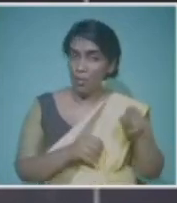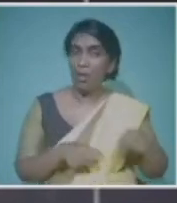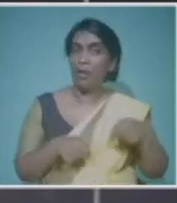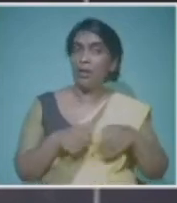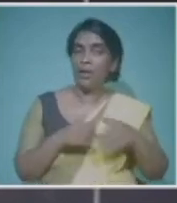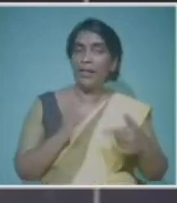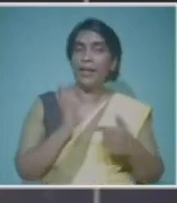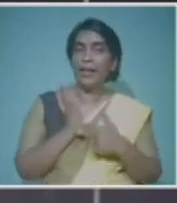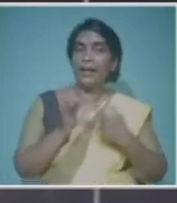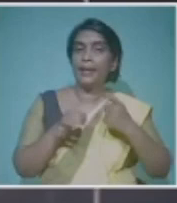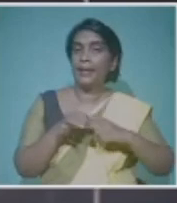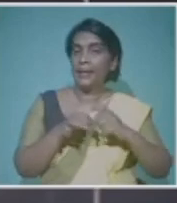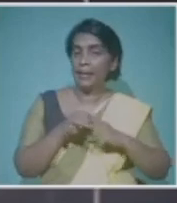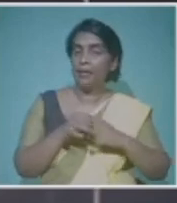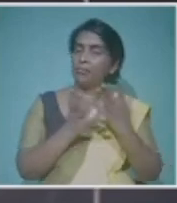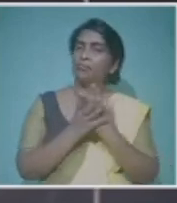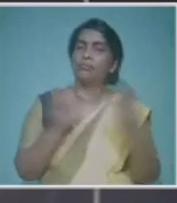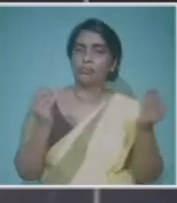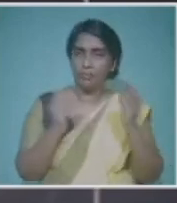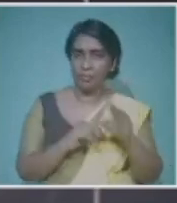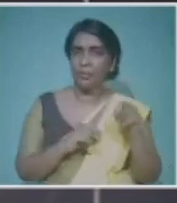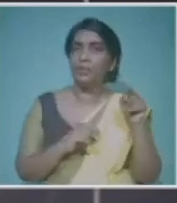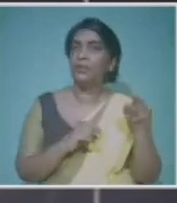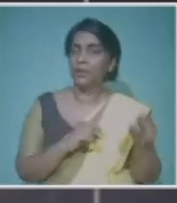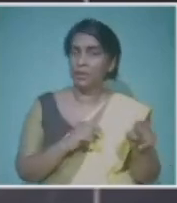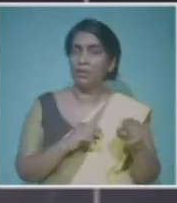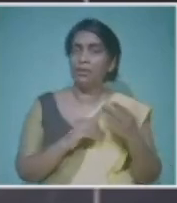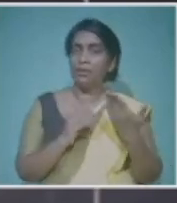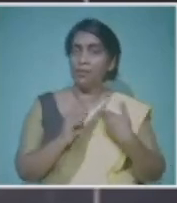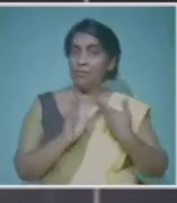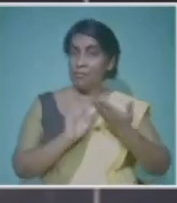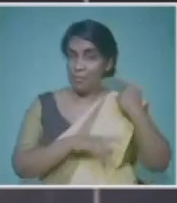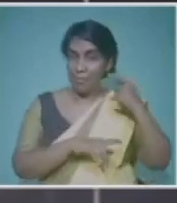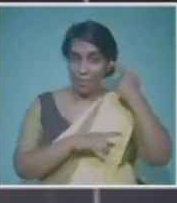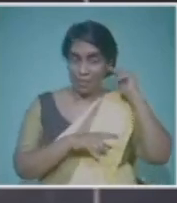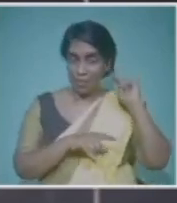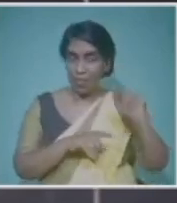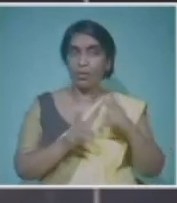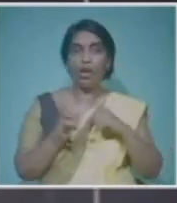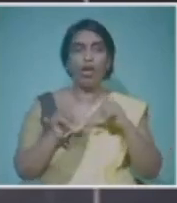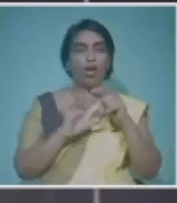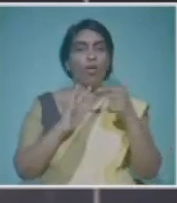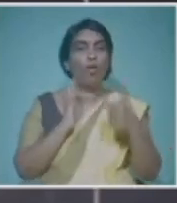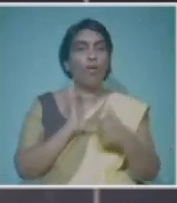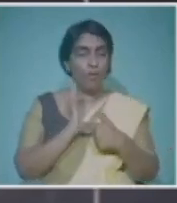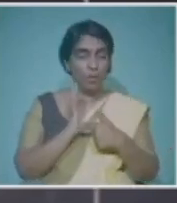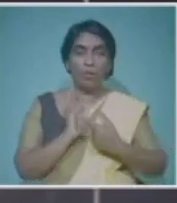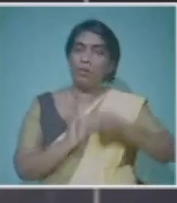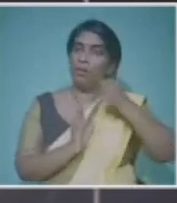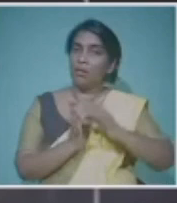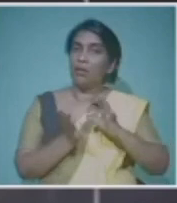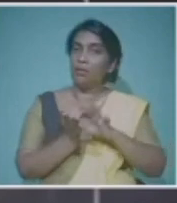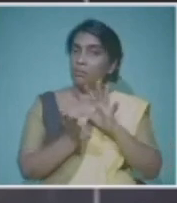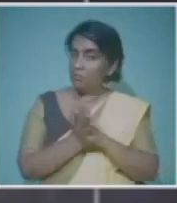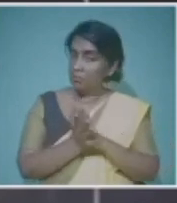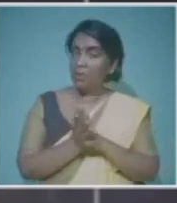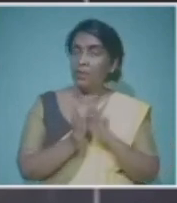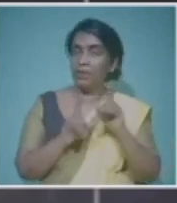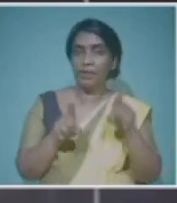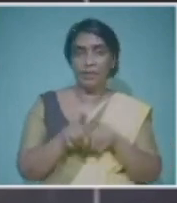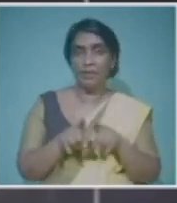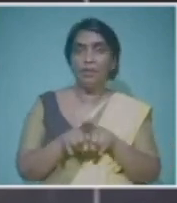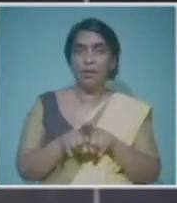දැනටමත් ටෙන්ඩරය අවලංගු කර ඇති අතර යතෝක්ත කරුණ සම්බන්ධයෙන් විගණකාධිපතිවරයාගේ නිර්දේශවලට අමතරව මං